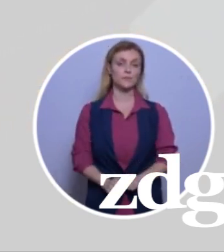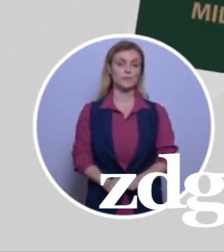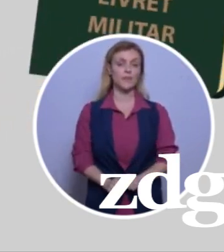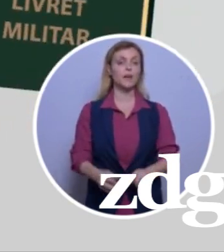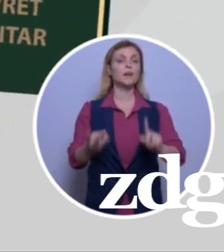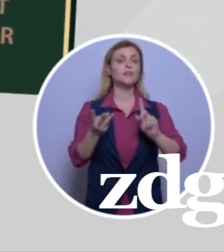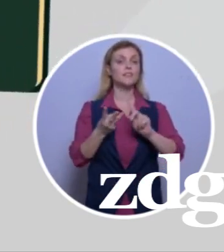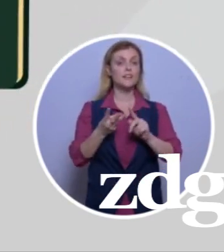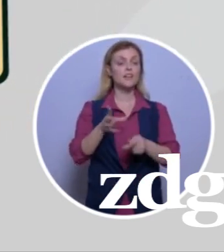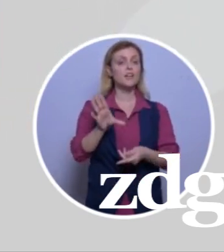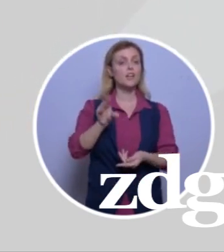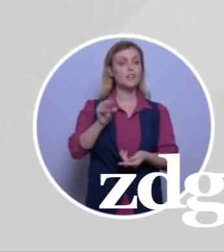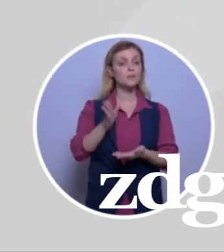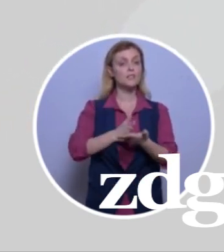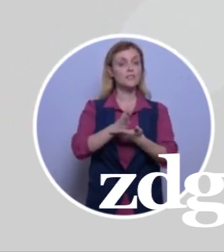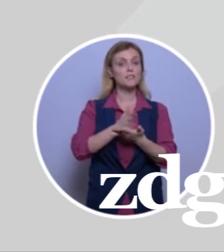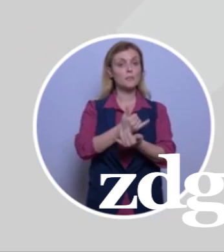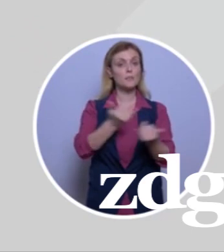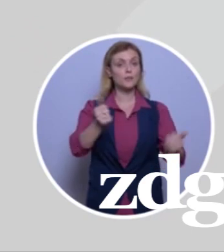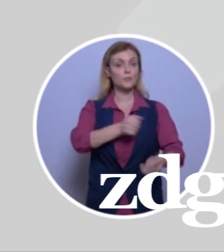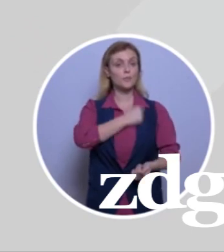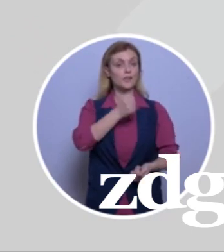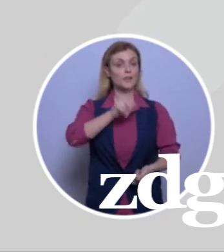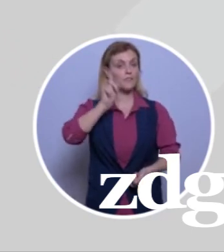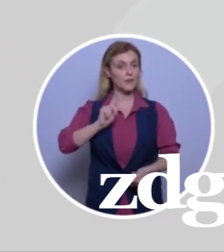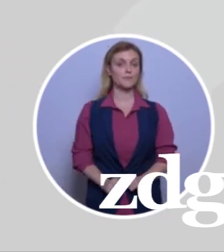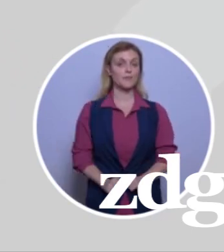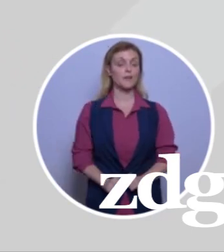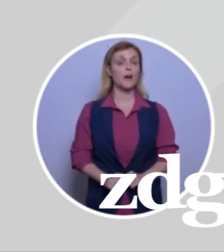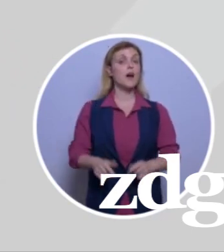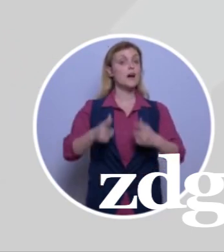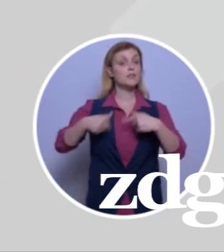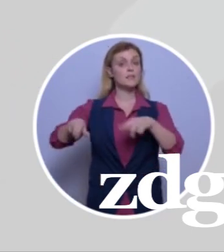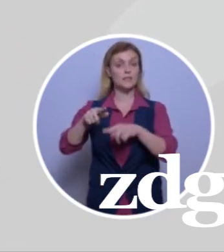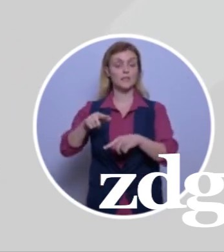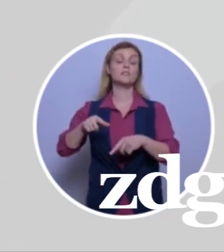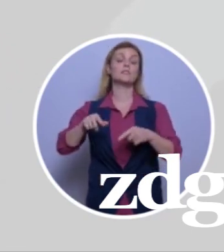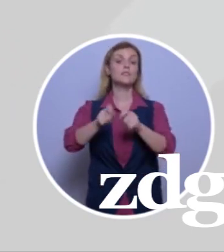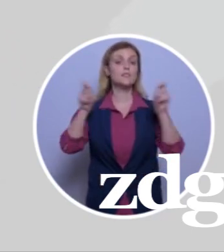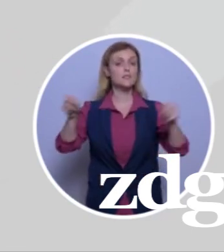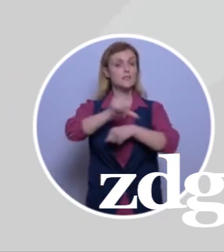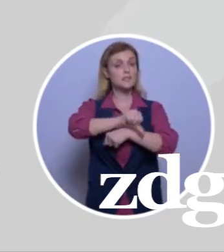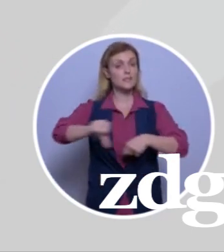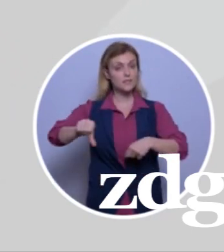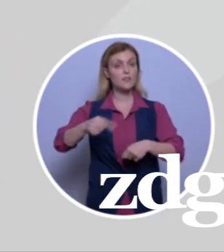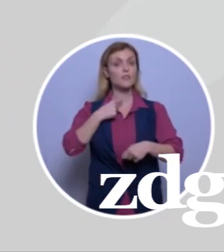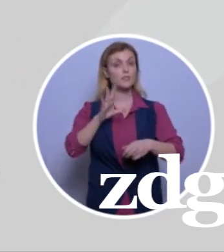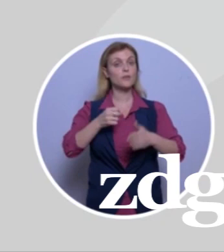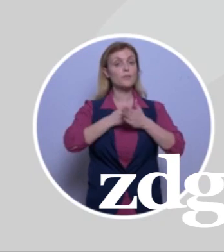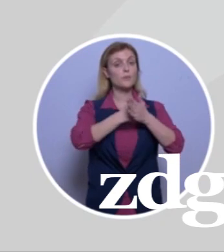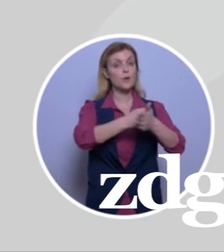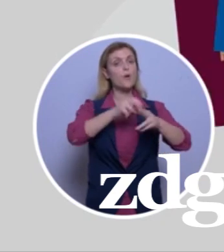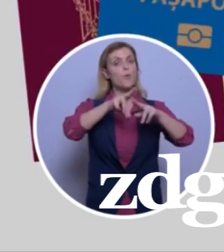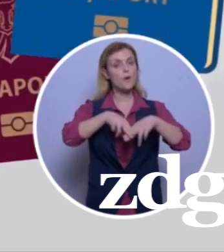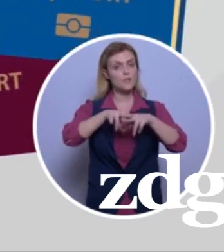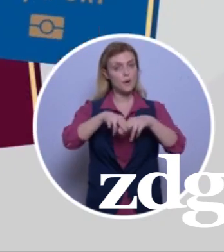livretul de marinar sau legitimația de serviciu pentru militarii în termen. Cetățenii din diasporă vor putea vota doar dacă prezintă pașaportul